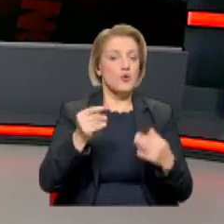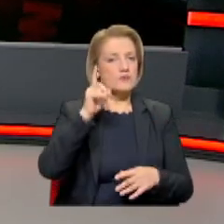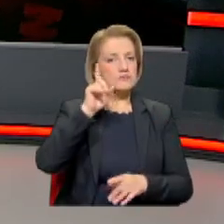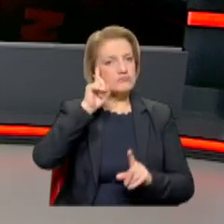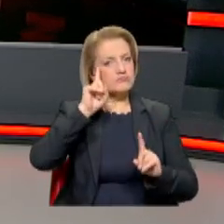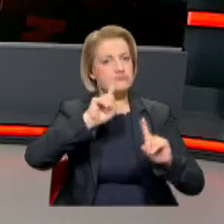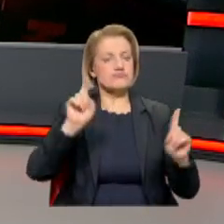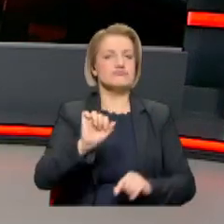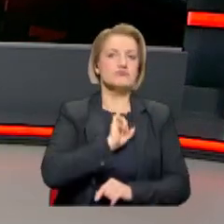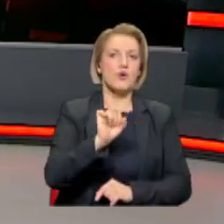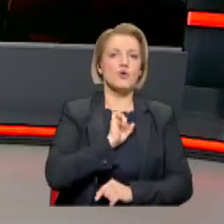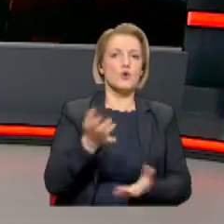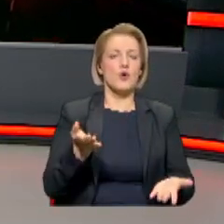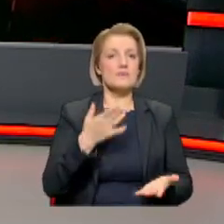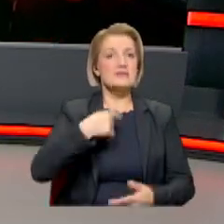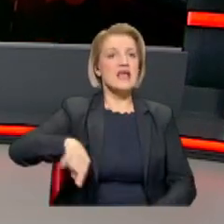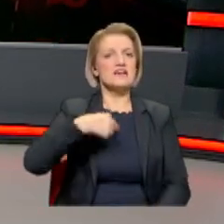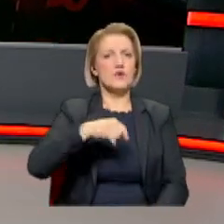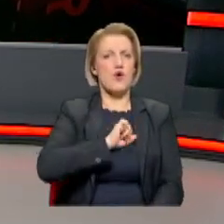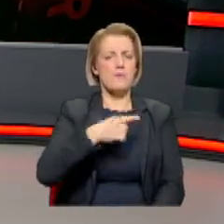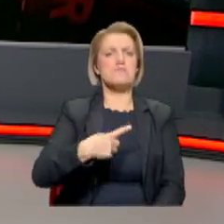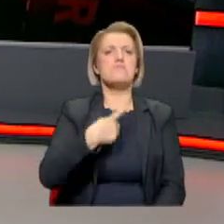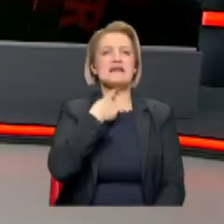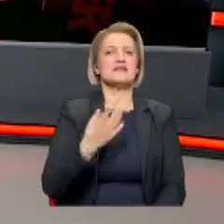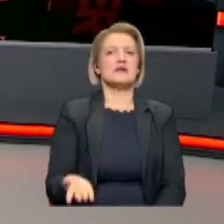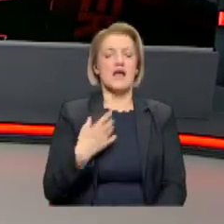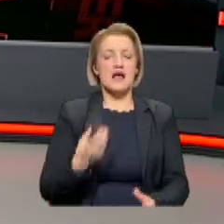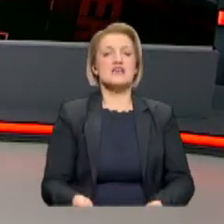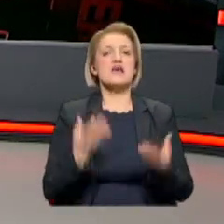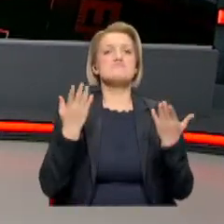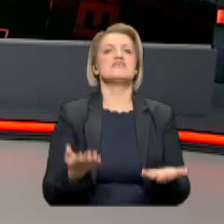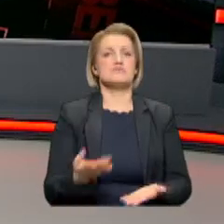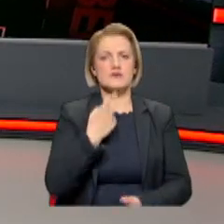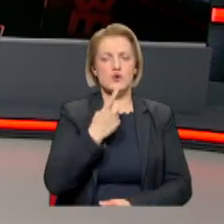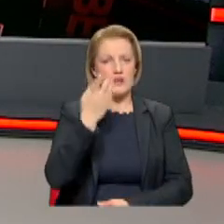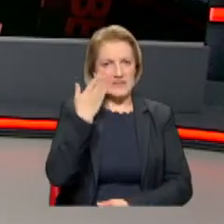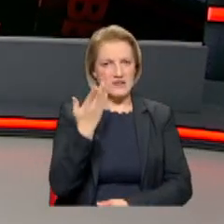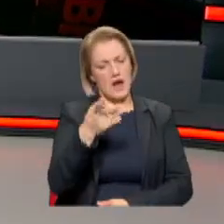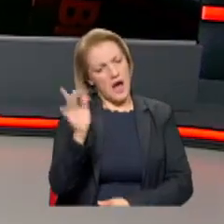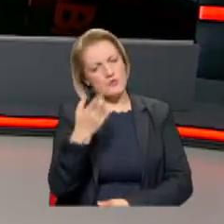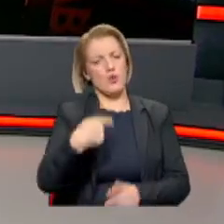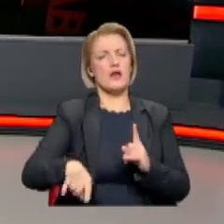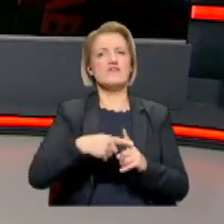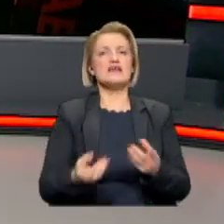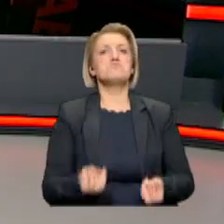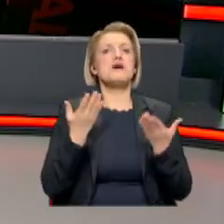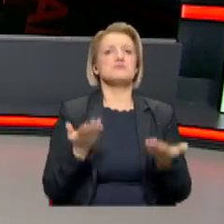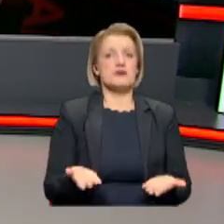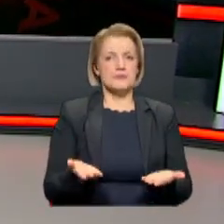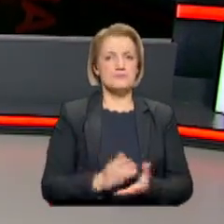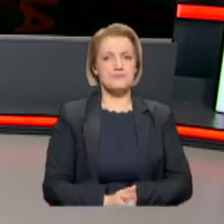ve korkmaktan bıktık ya yeterli mi dedik yetmez mi diye de söylemiş bir izleyicimiz hadi onu da ekleyelim yetmez mi